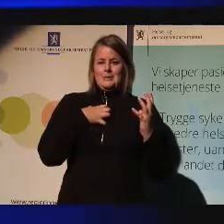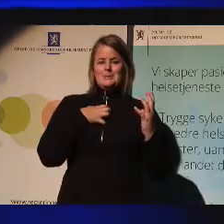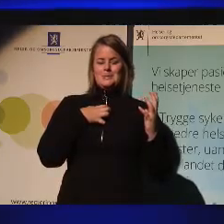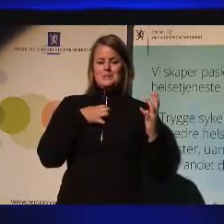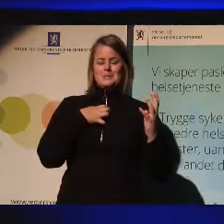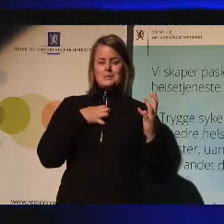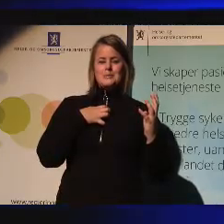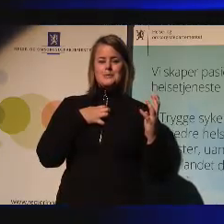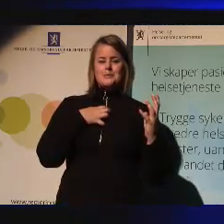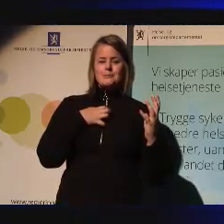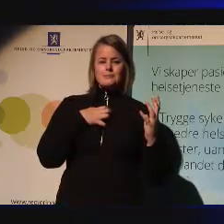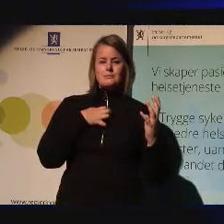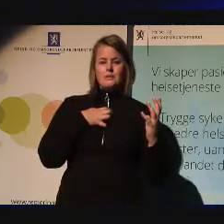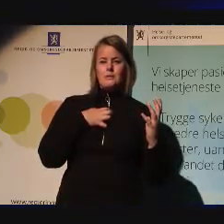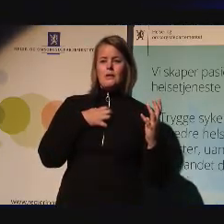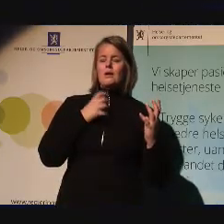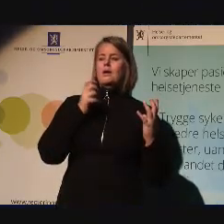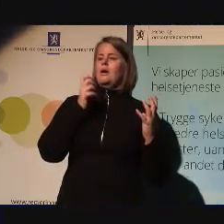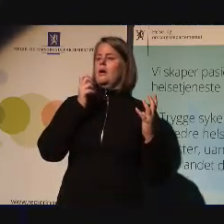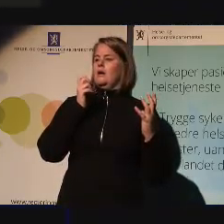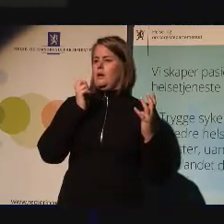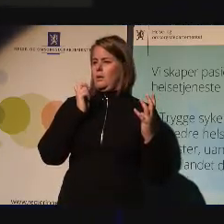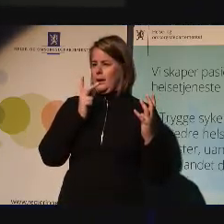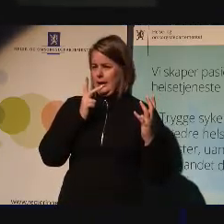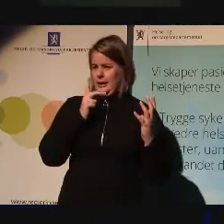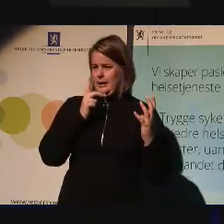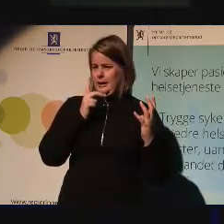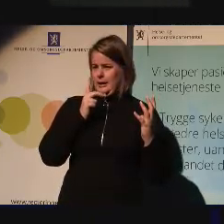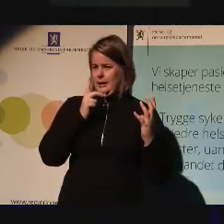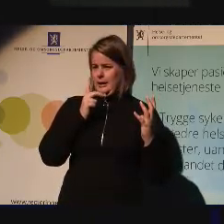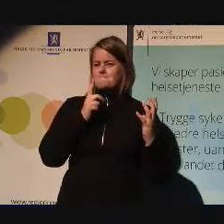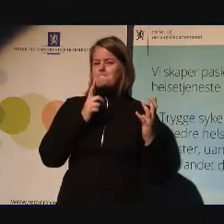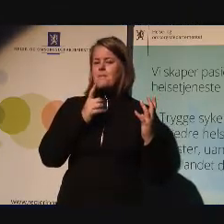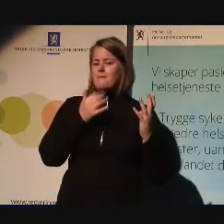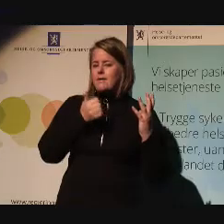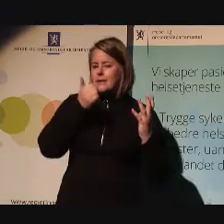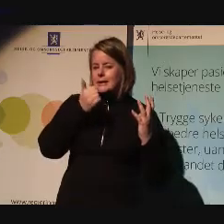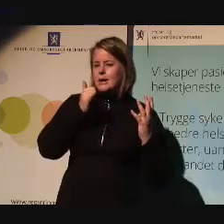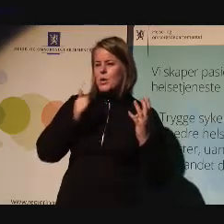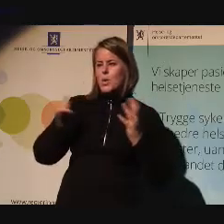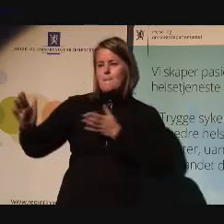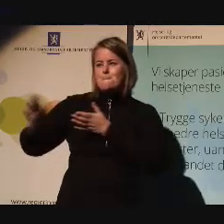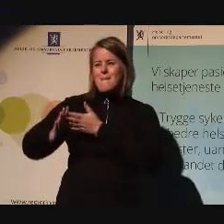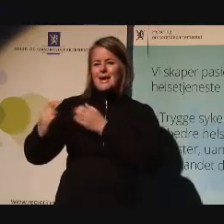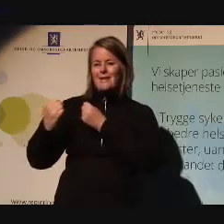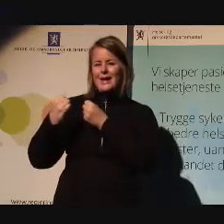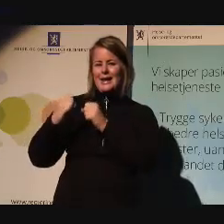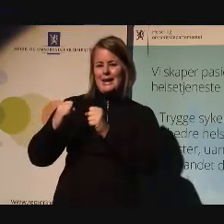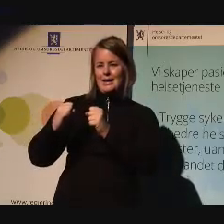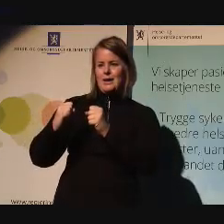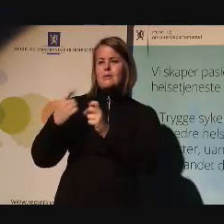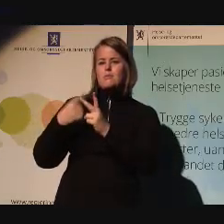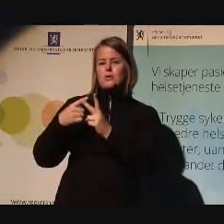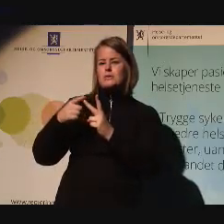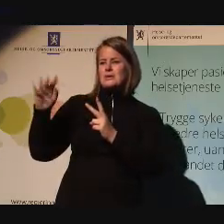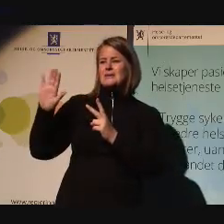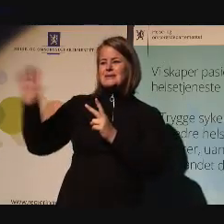Men jeg skjønte at stikkordet her var medvirkning og hennes perspektiv. Og